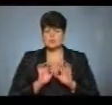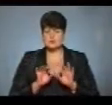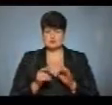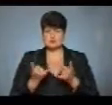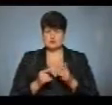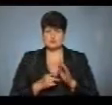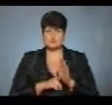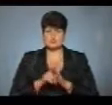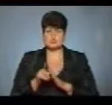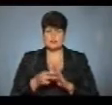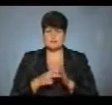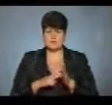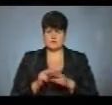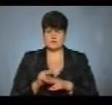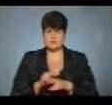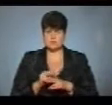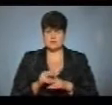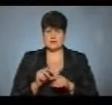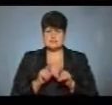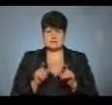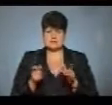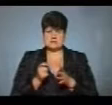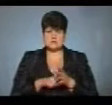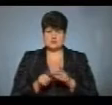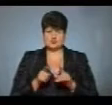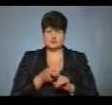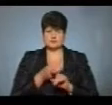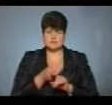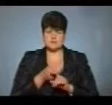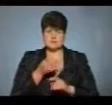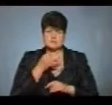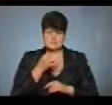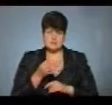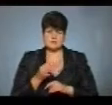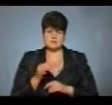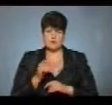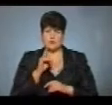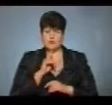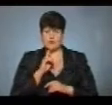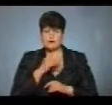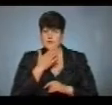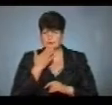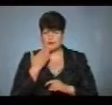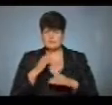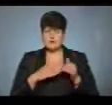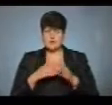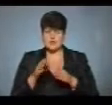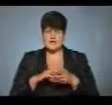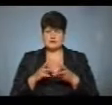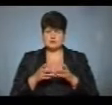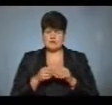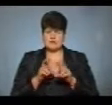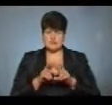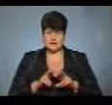ремонт, тому заклад закрили. Щодо інфікування дітей, не на камеру повідомила. Допоки не матиме на руках результатів